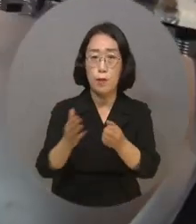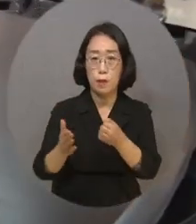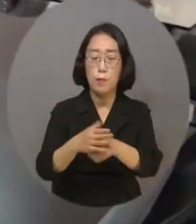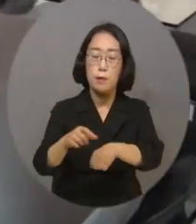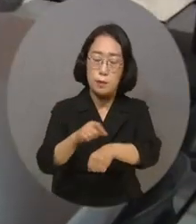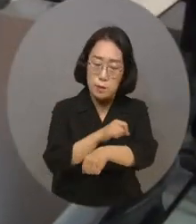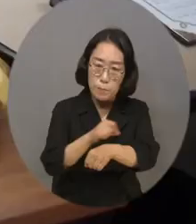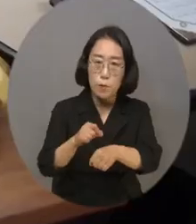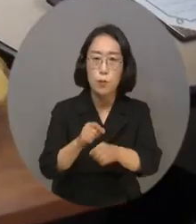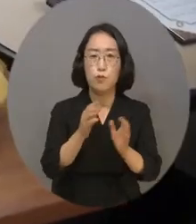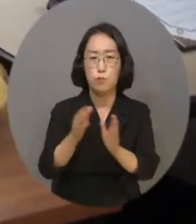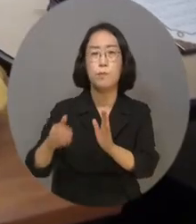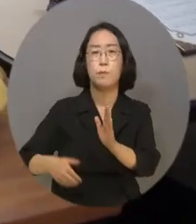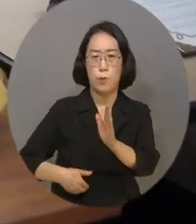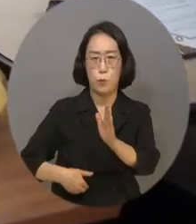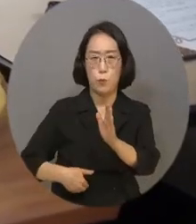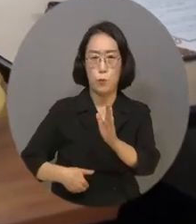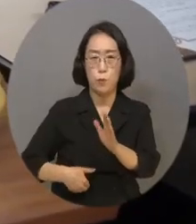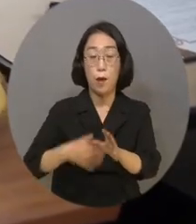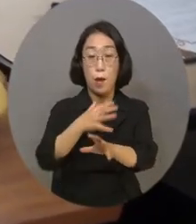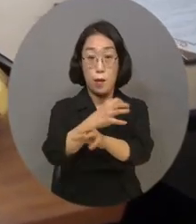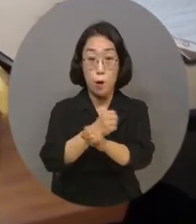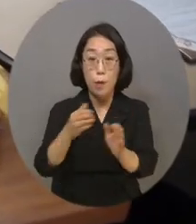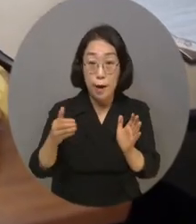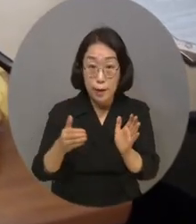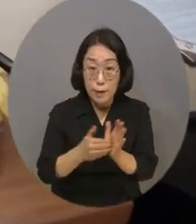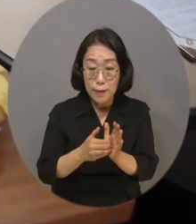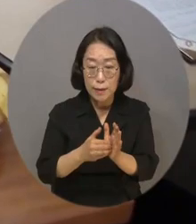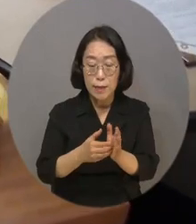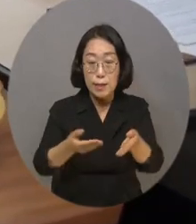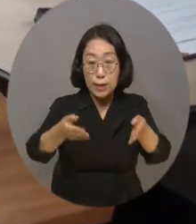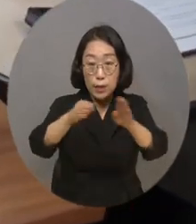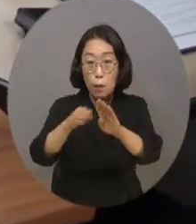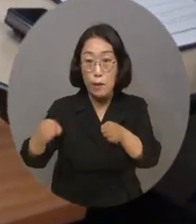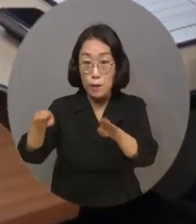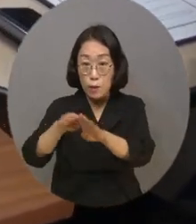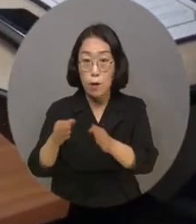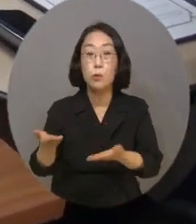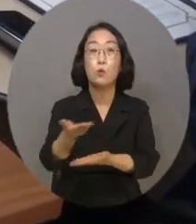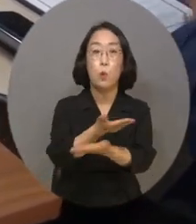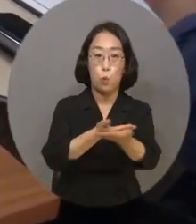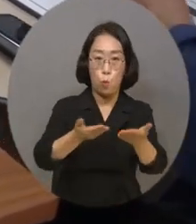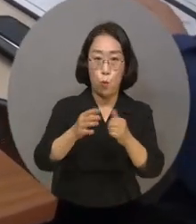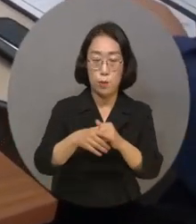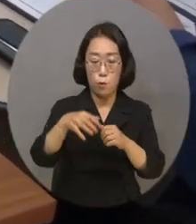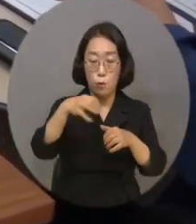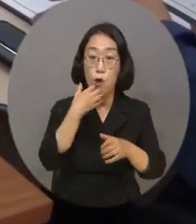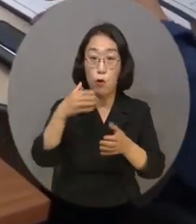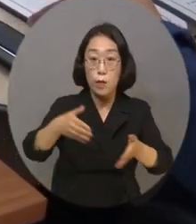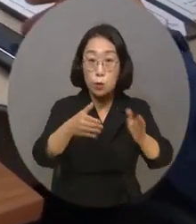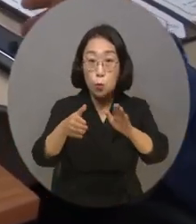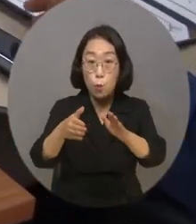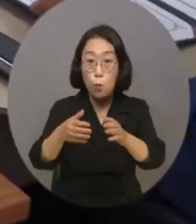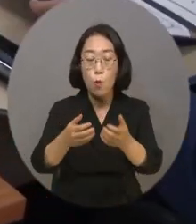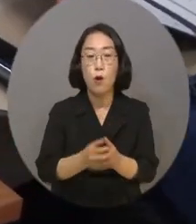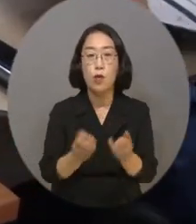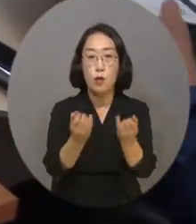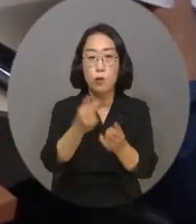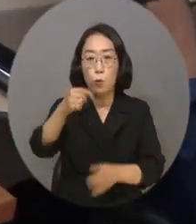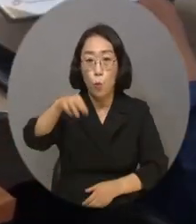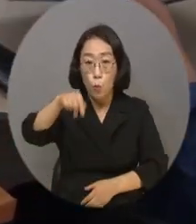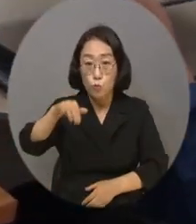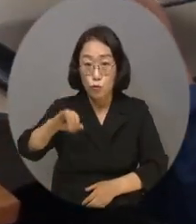필요한 실정입니다. 협약식의 진행으로 기관 간 원활한 소통을 통해 경기도 각 지역에서 발견되는 여성